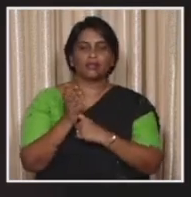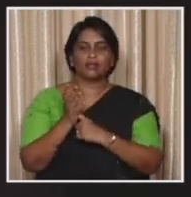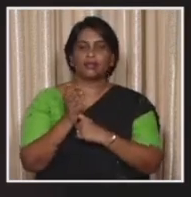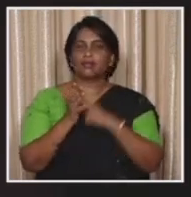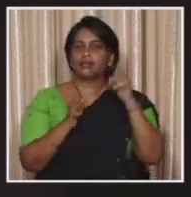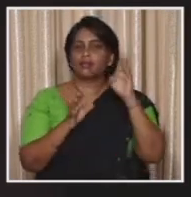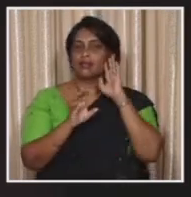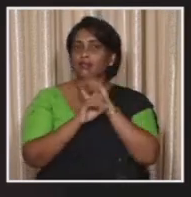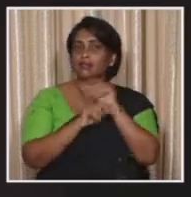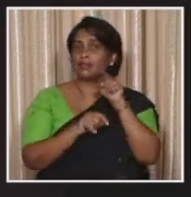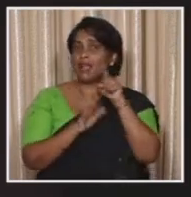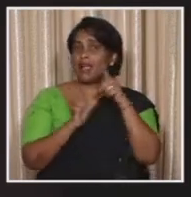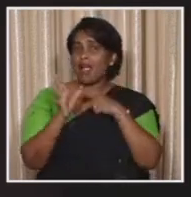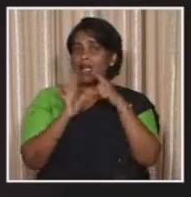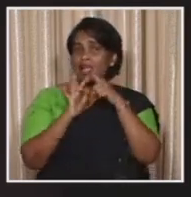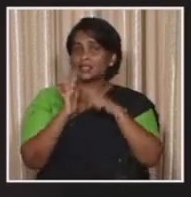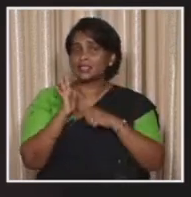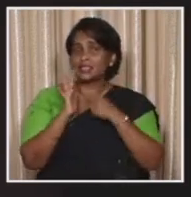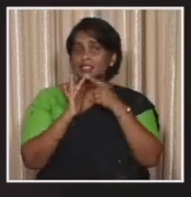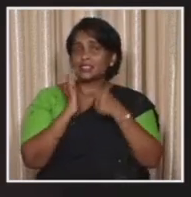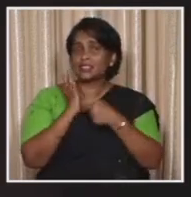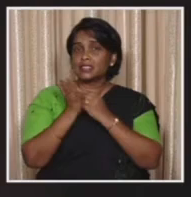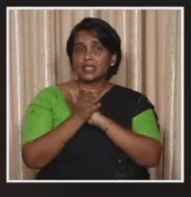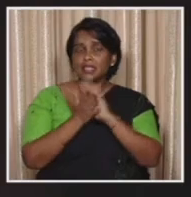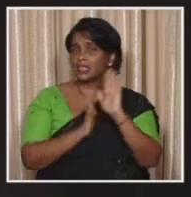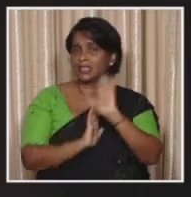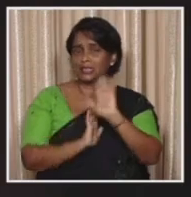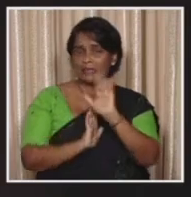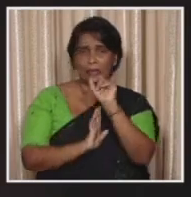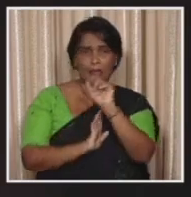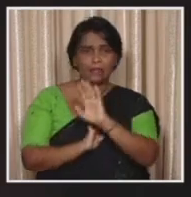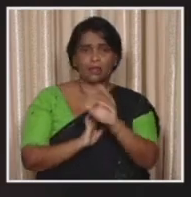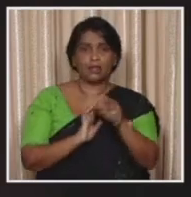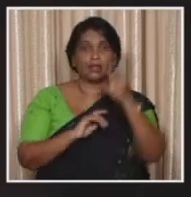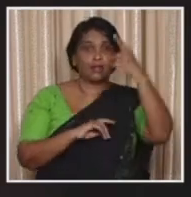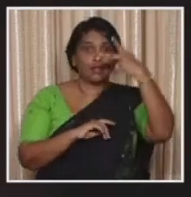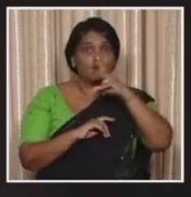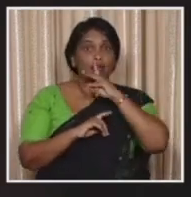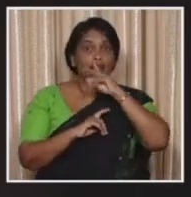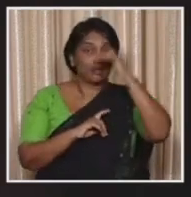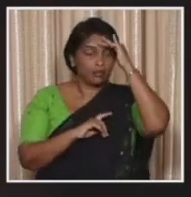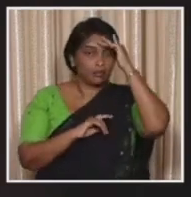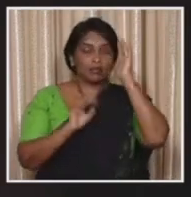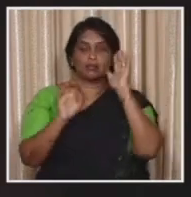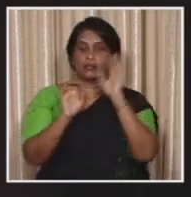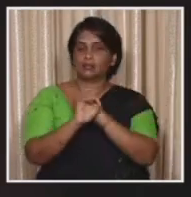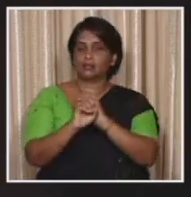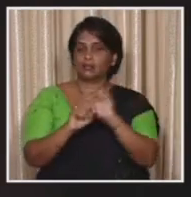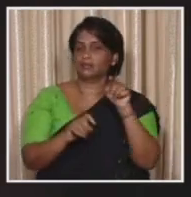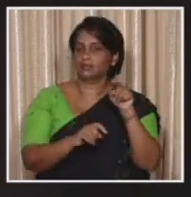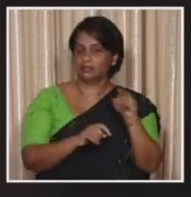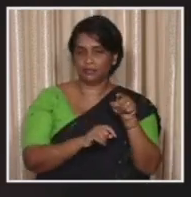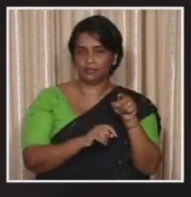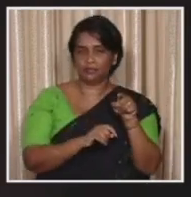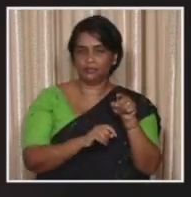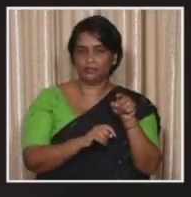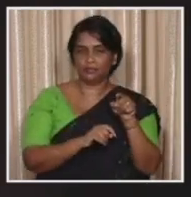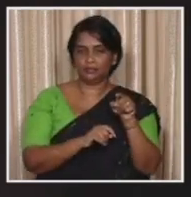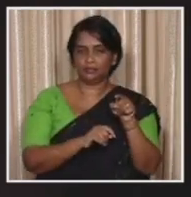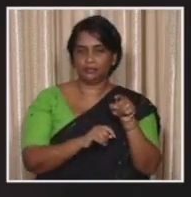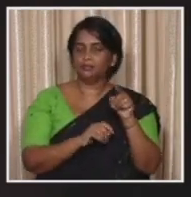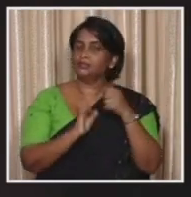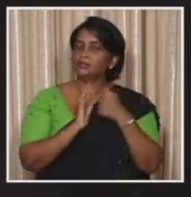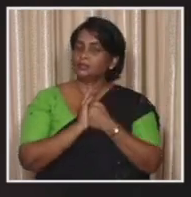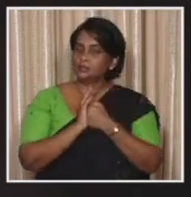කරන ප්‍රකාශයක් නෙමෙයි. මේ රටේ උත්තරීතර පාර්ලිමේන්තුවේ නියෝජ්‍ය කතානායකවරයා විසින් ප්‍රකාශයටපත් කරන ප්‍රකාශයක්.